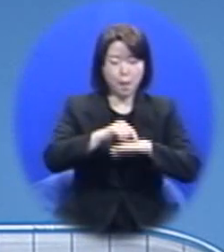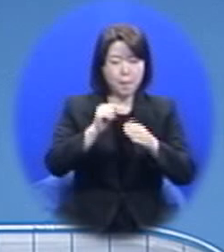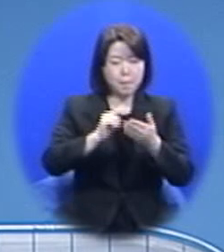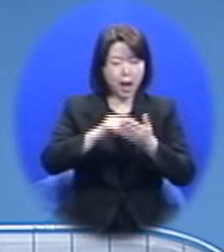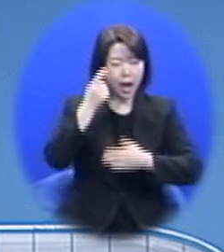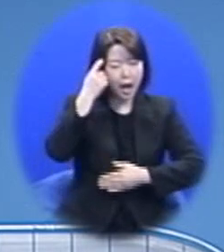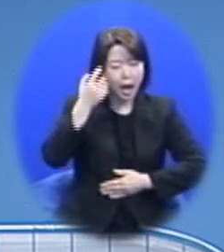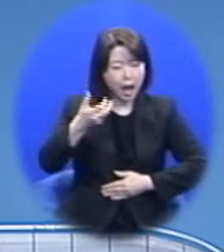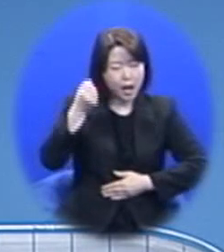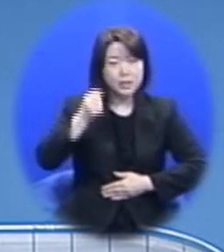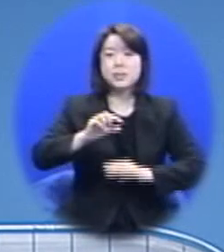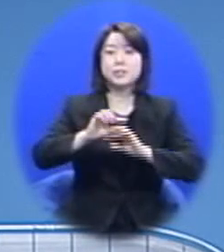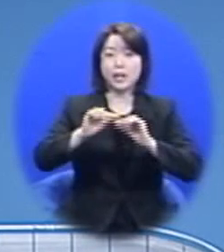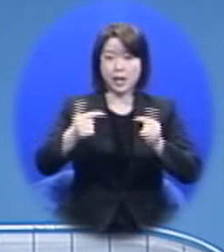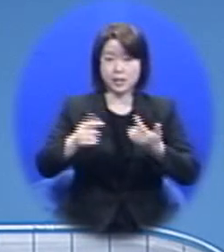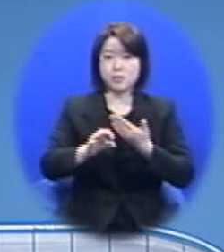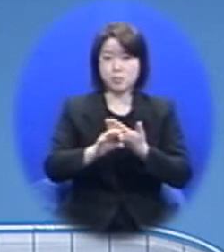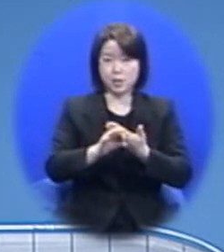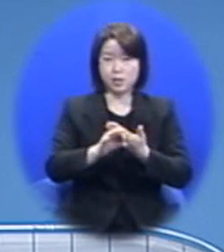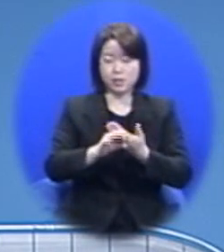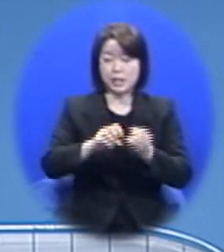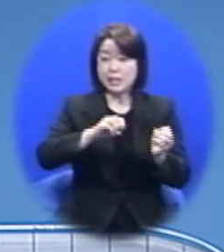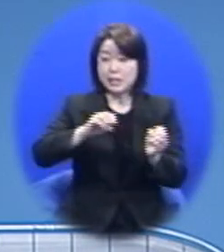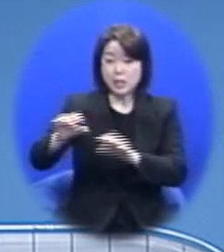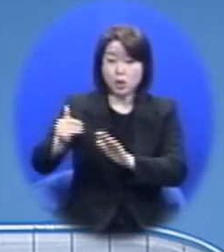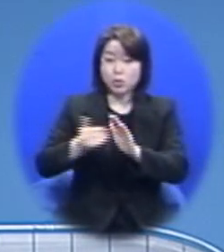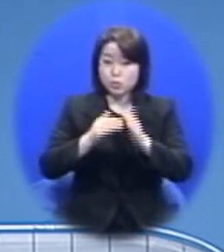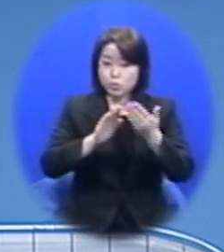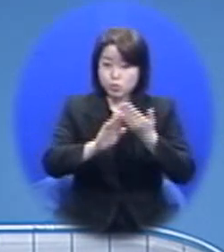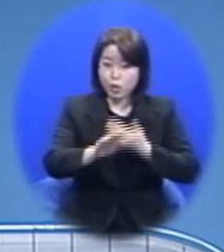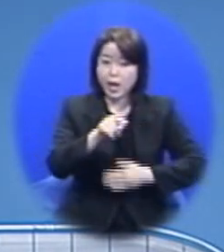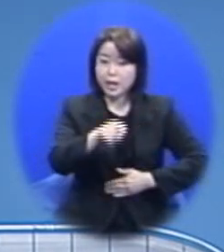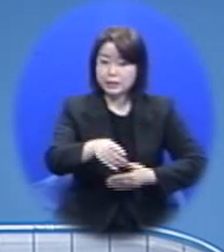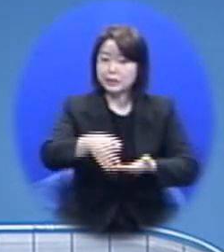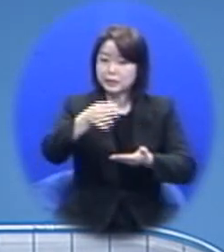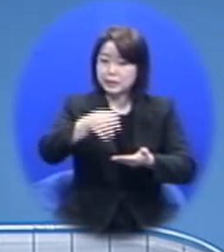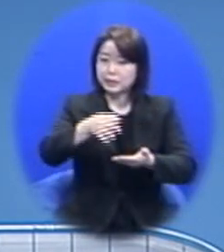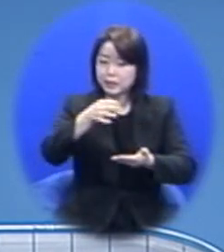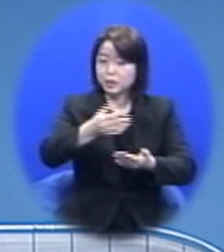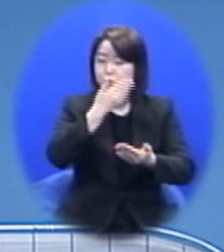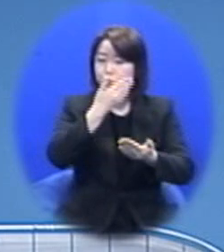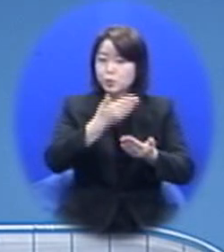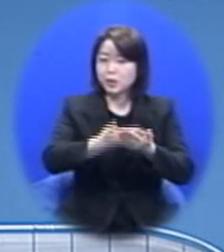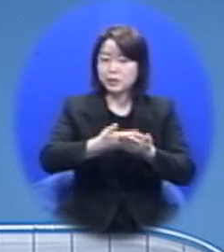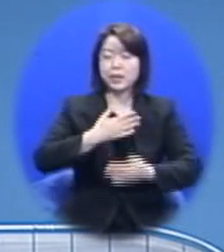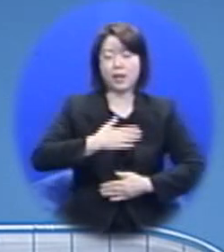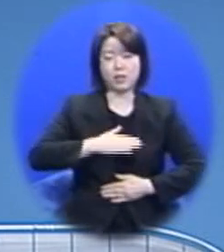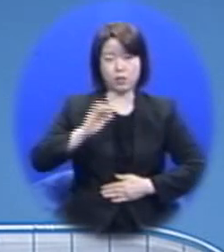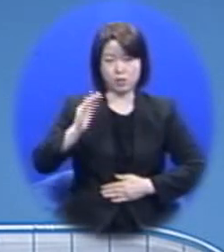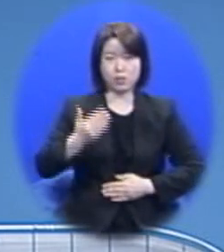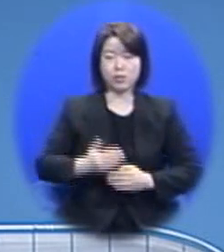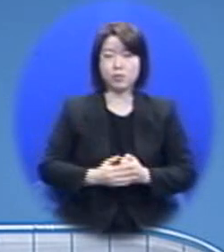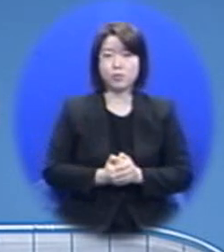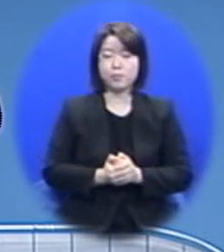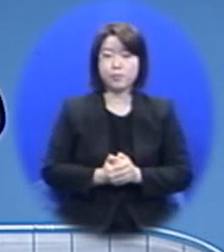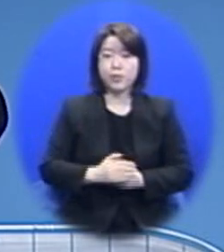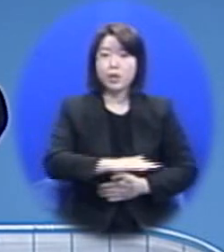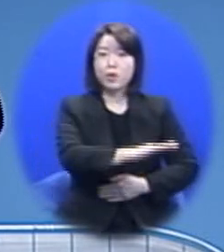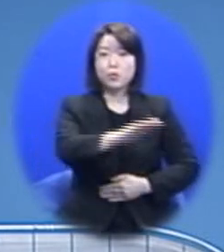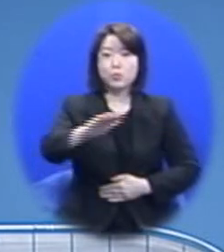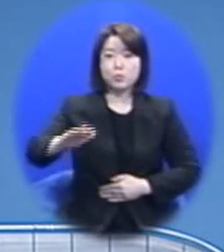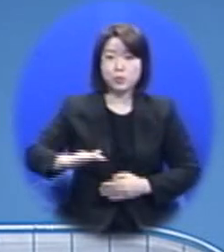않으면, 그러면 잃어버리고 난 다음에서야 그 가치를 깨닫게 됩니다. 여러분,